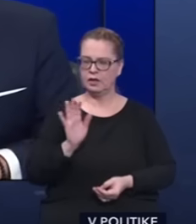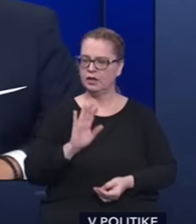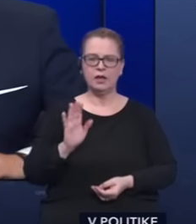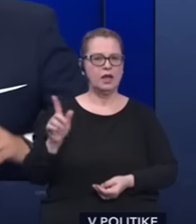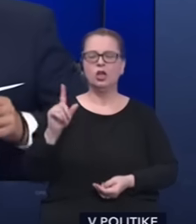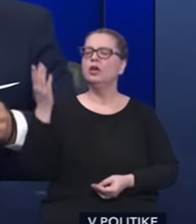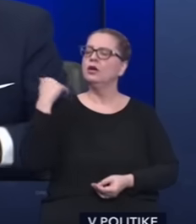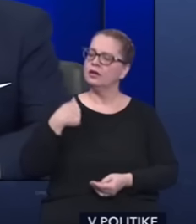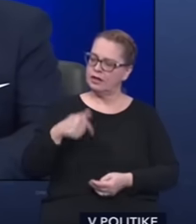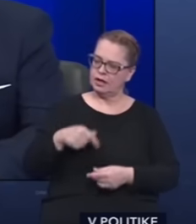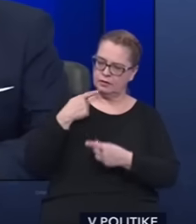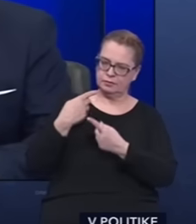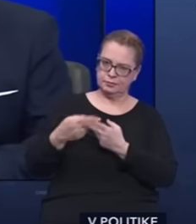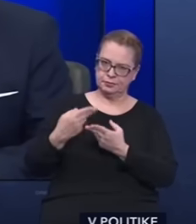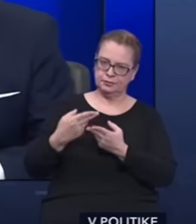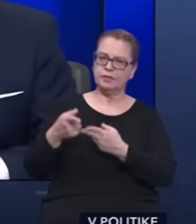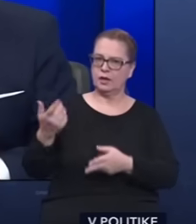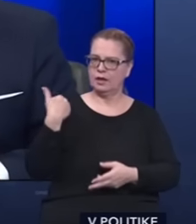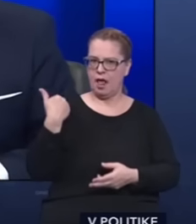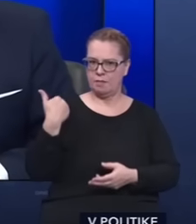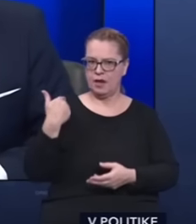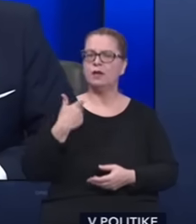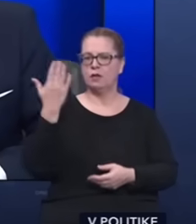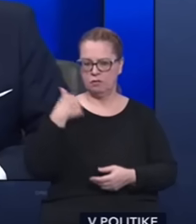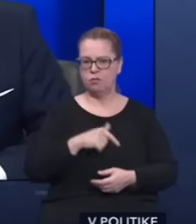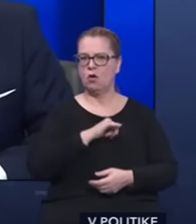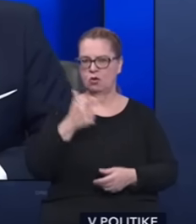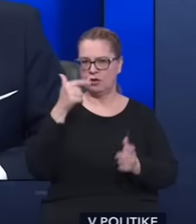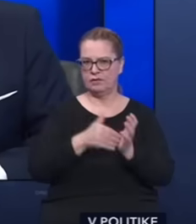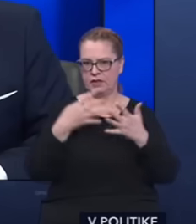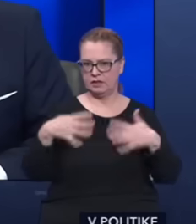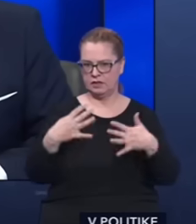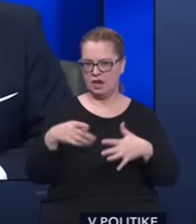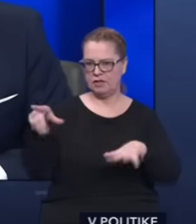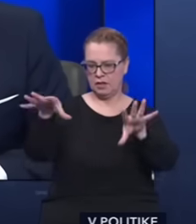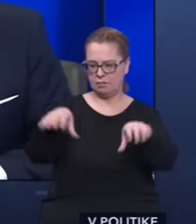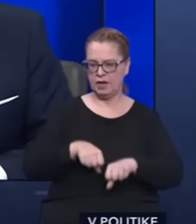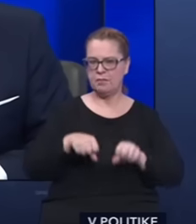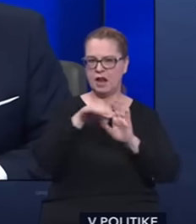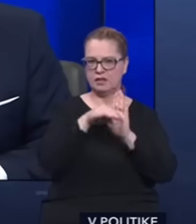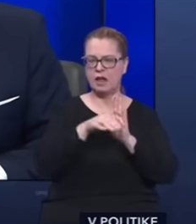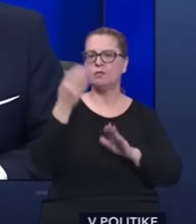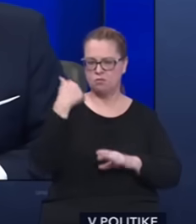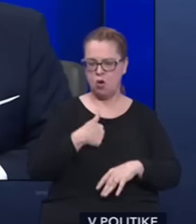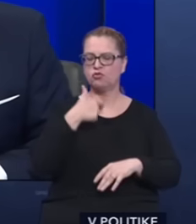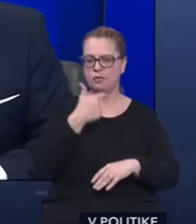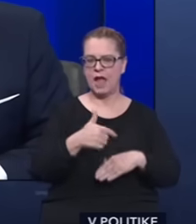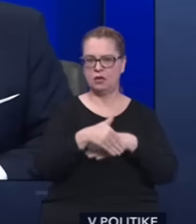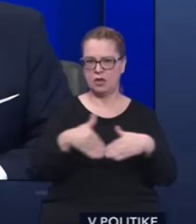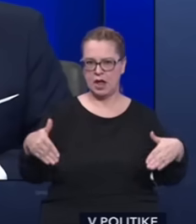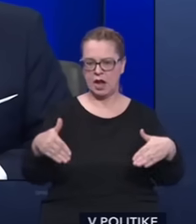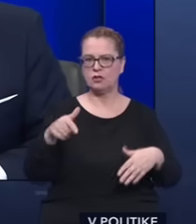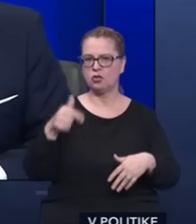rozprávali, pretože ste tu vyslovene klamali. A bol som aj v 2019, keď ste prijímali tento zákon v Národnej rade. To